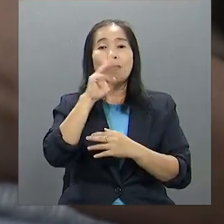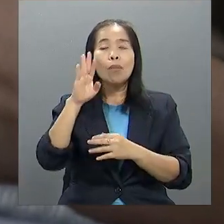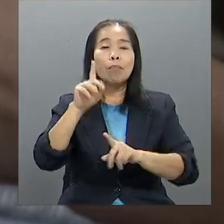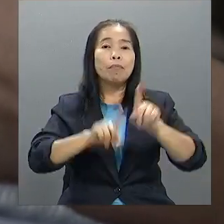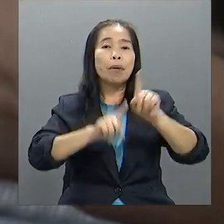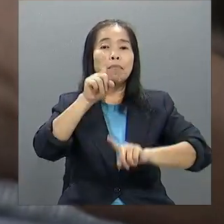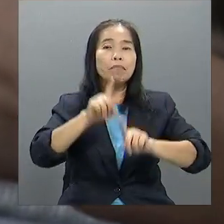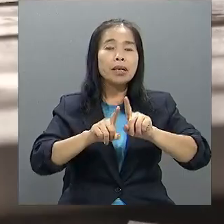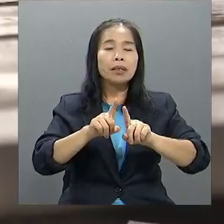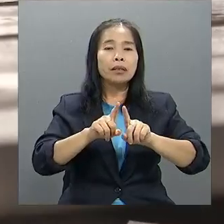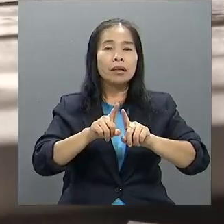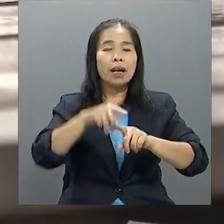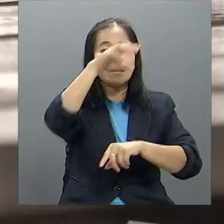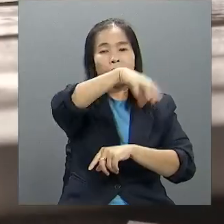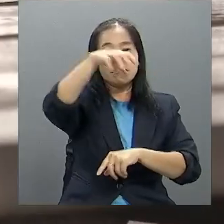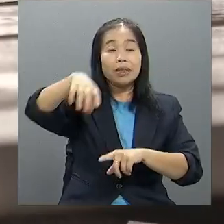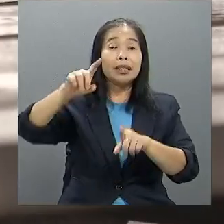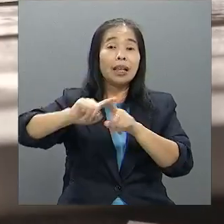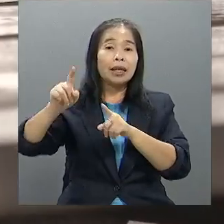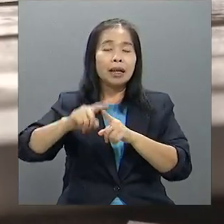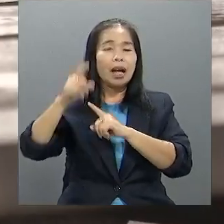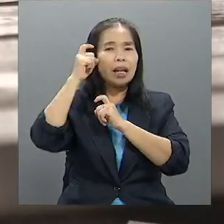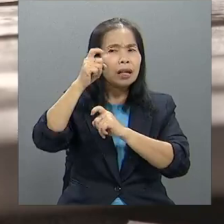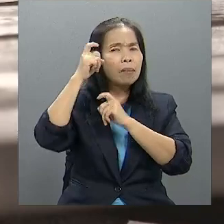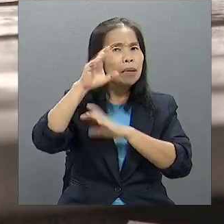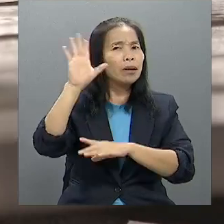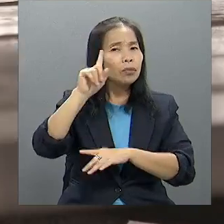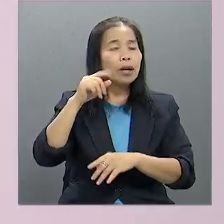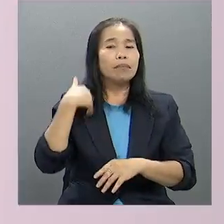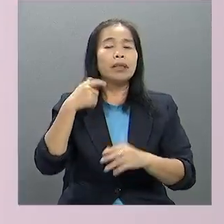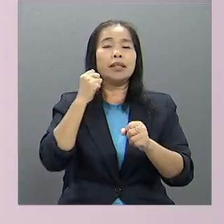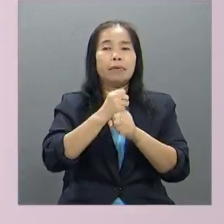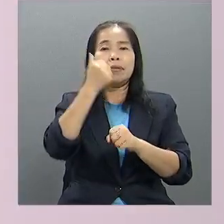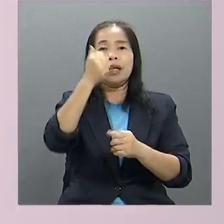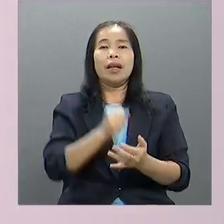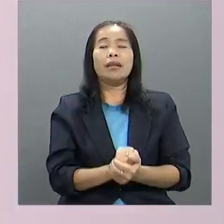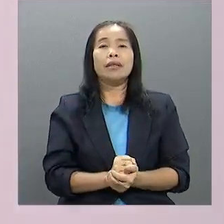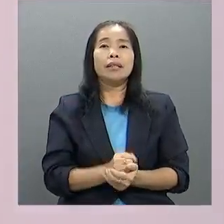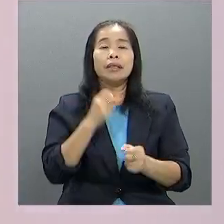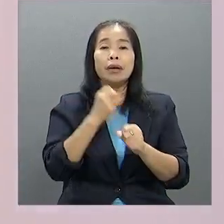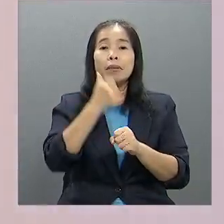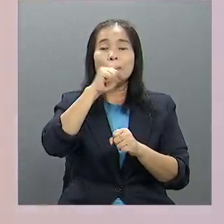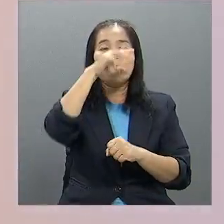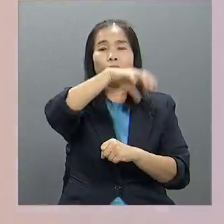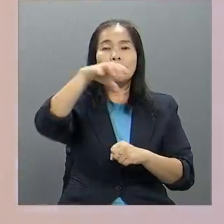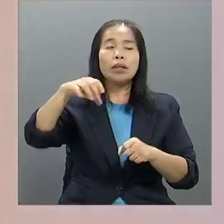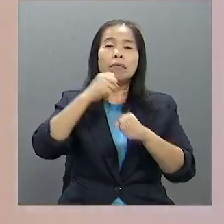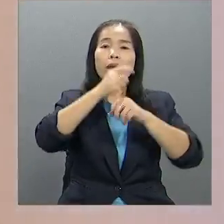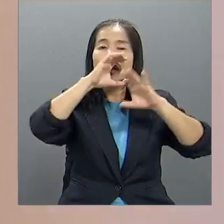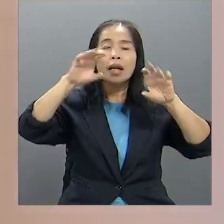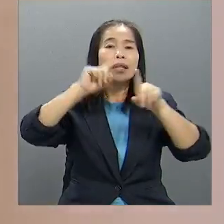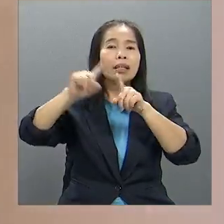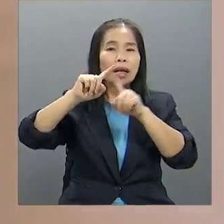านที่ต่างๆสามารถทำได้เลยนะครับซึ่งเราสามารถทำได้ตั้งแต่หน่วยงานต่างๆรวมทั้งบ้านของเราเอง